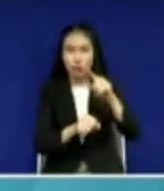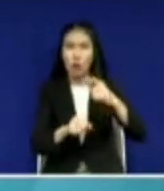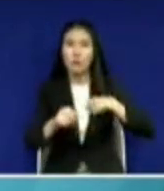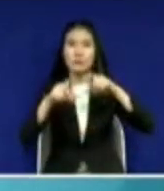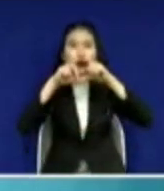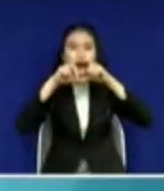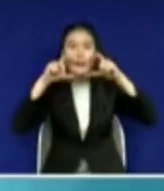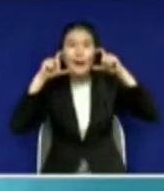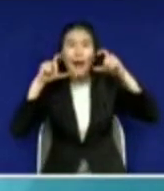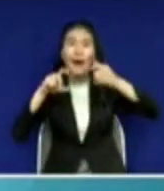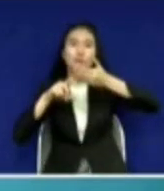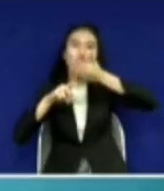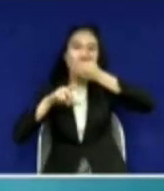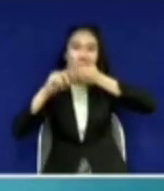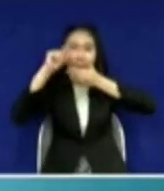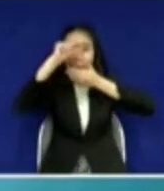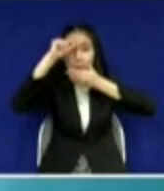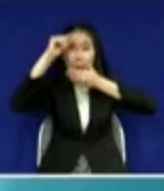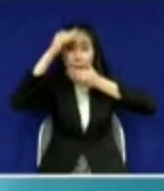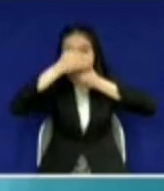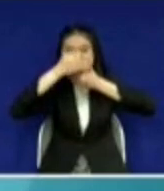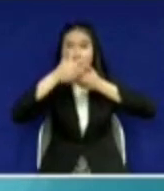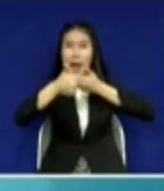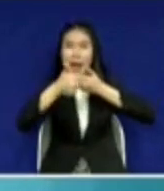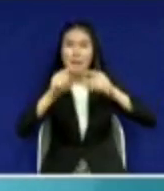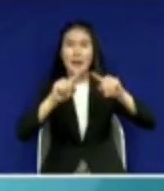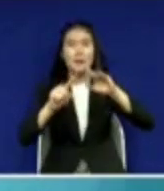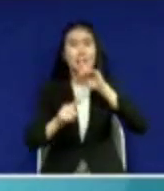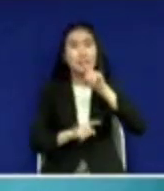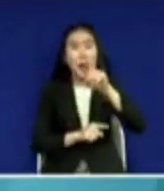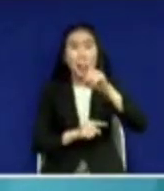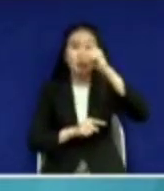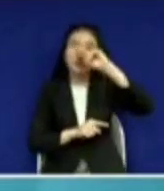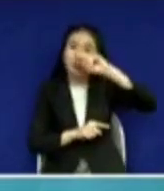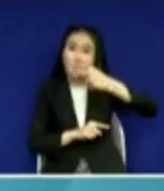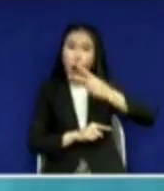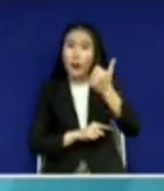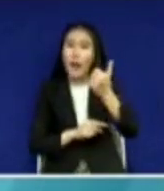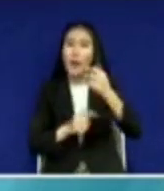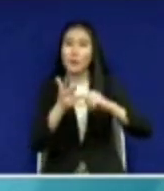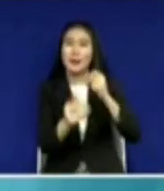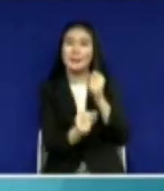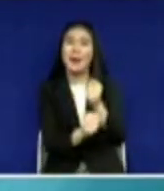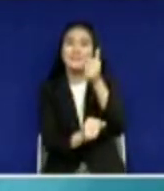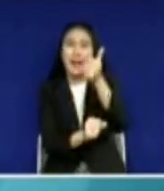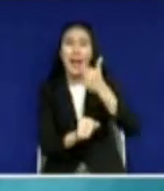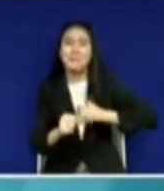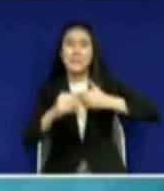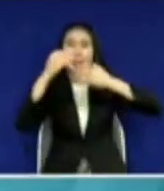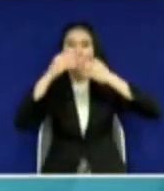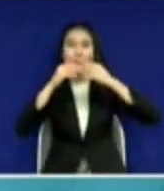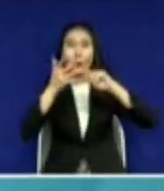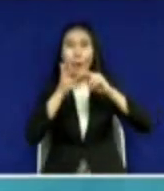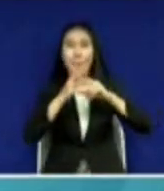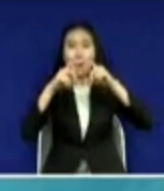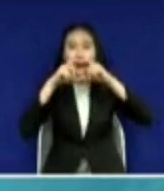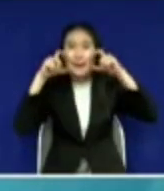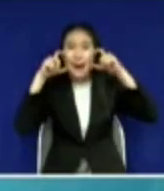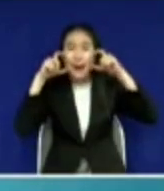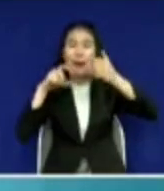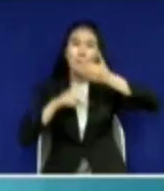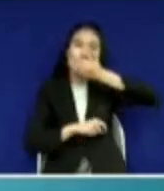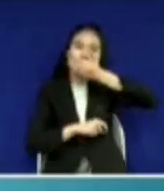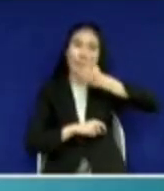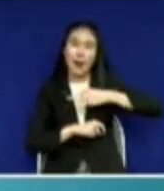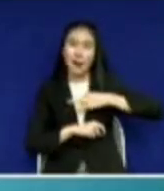อนามัยด้วยแต่ถ้าถามว่าจะสวมร่วมกันได้หรือเปล่าก็สามารถทำได้ค่ะโดยมีหน้ากากผ้าหรือหน้ากากอนามัยเป็นหลักแล้ว